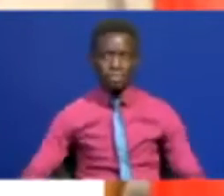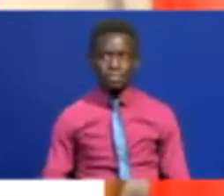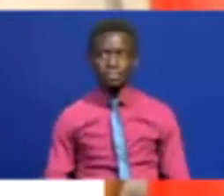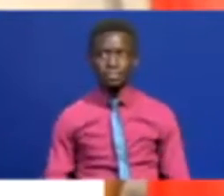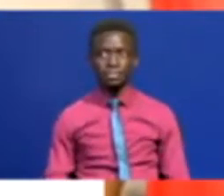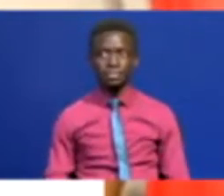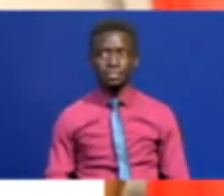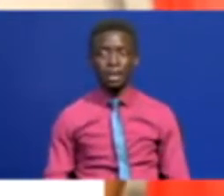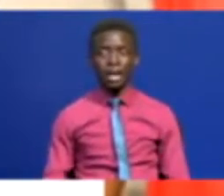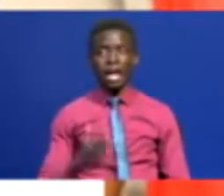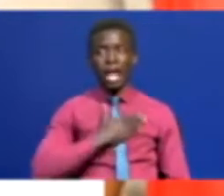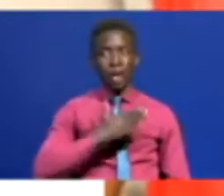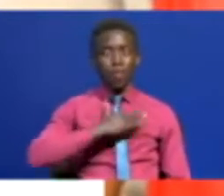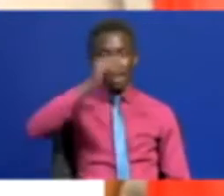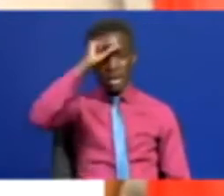gavana wetu mstahiki,